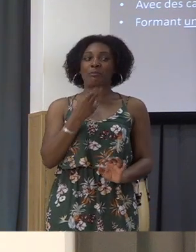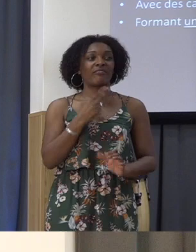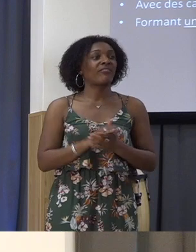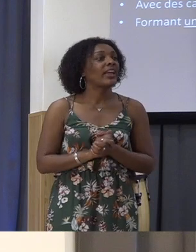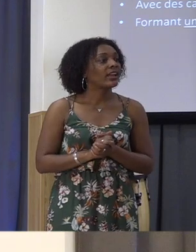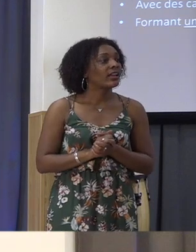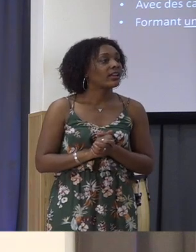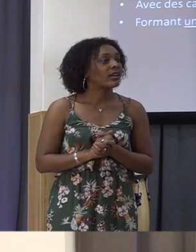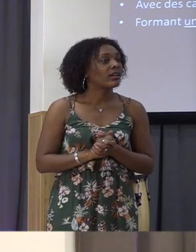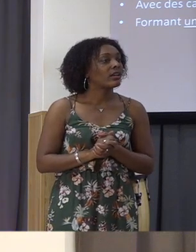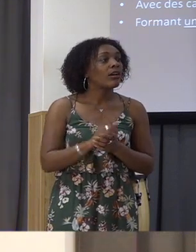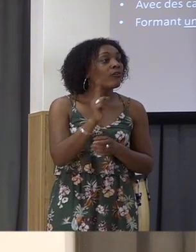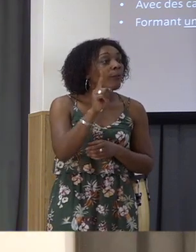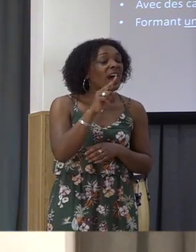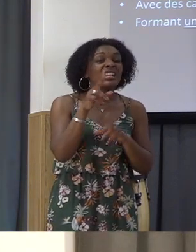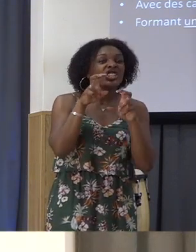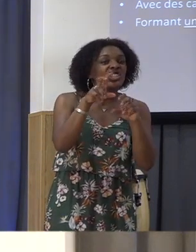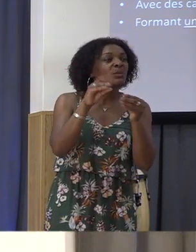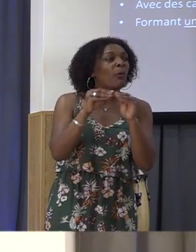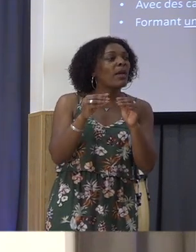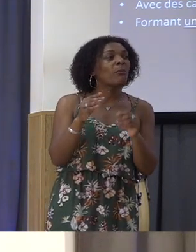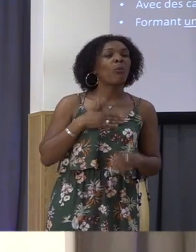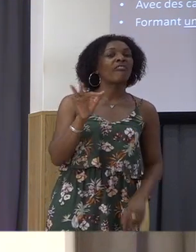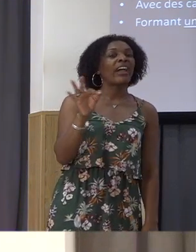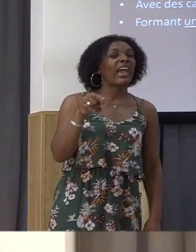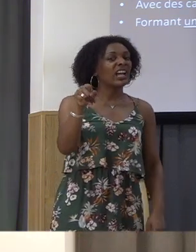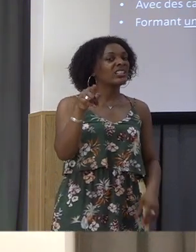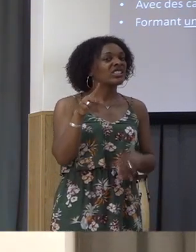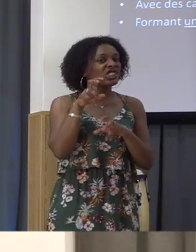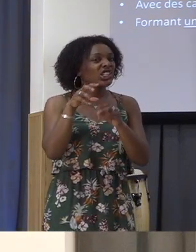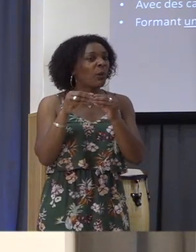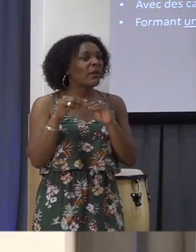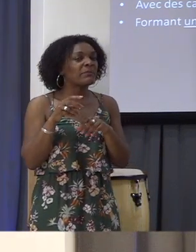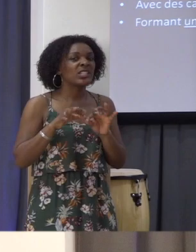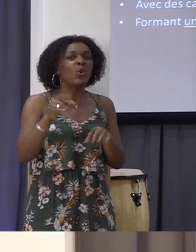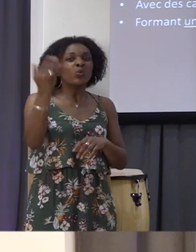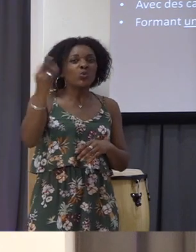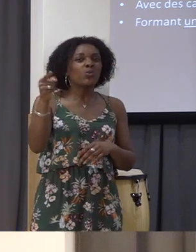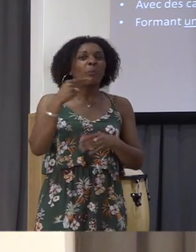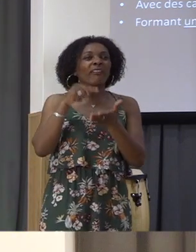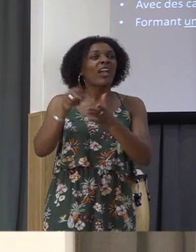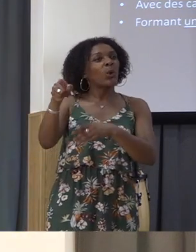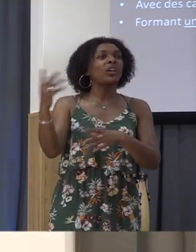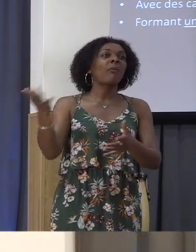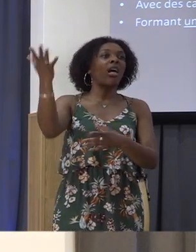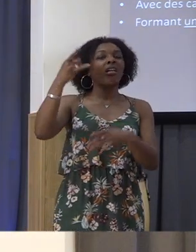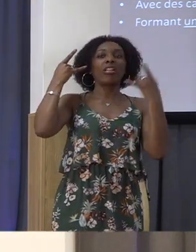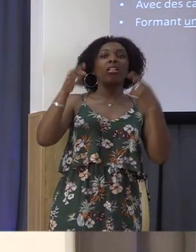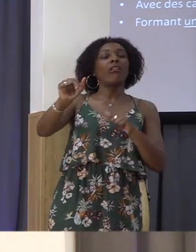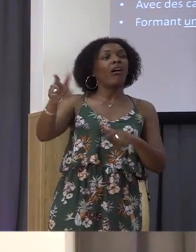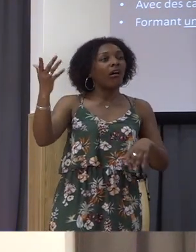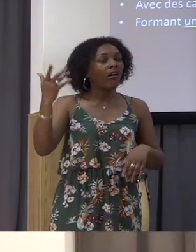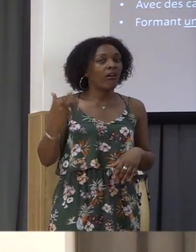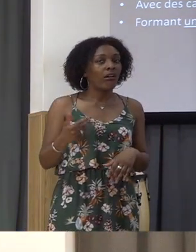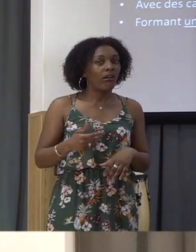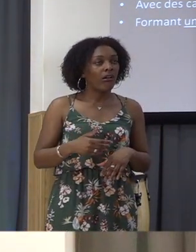N'allez pas chercher des histoires à votre frère parce que vous dites « Ah, mais lui, on a l'impression qu'il est toujours favorisé. »